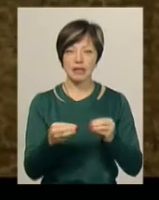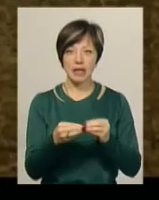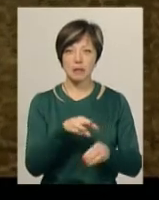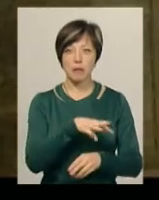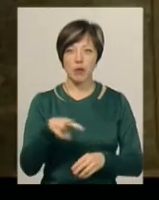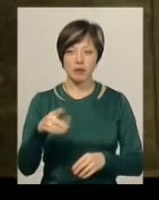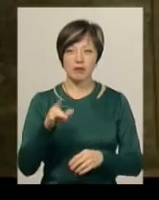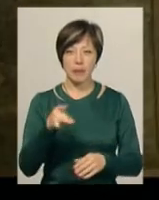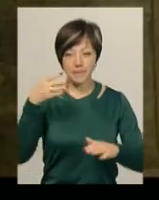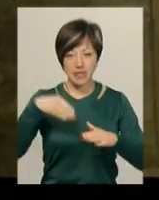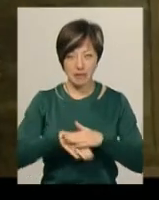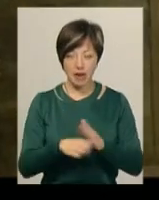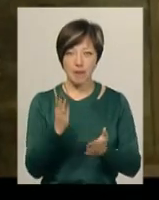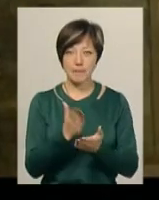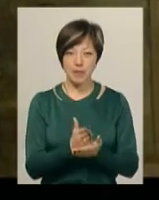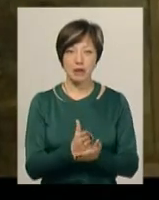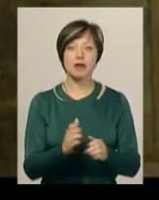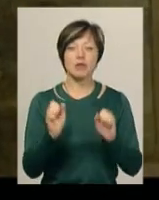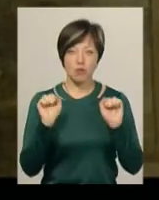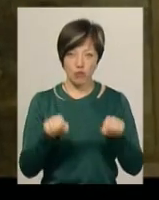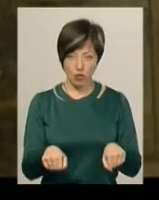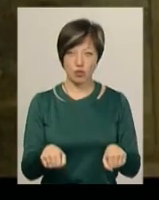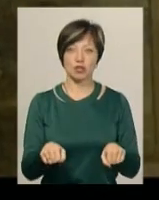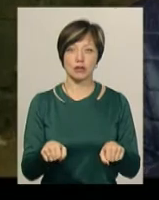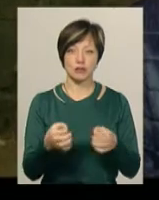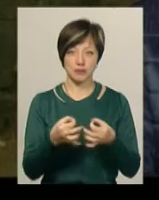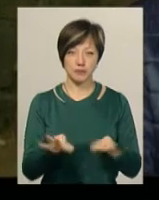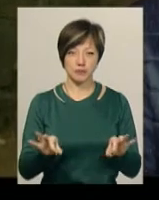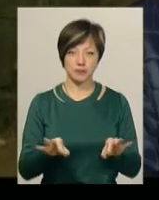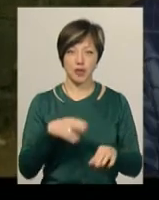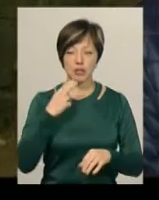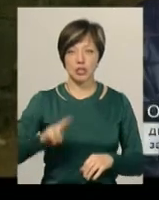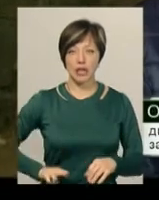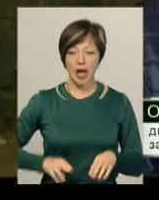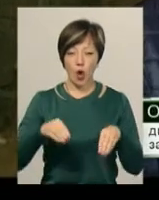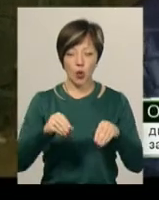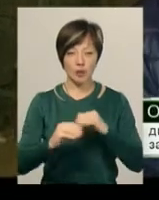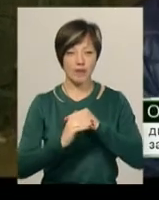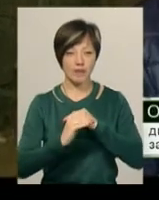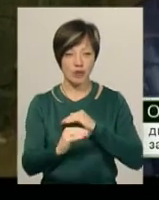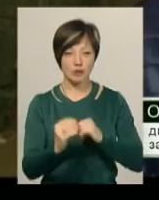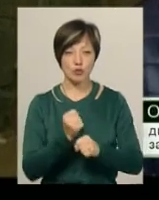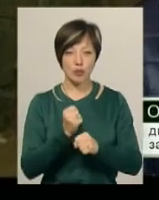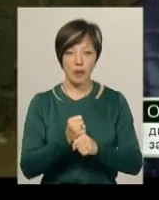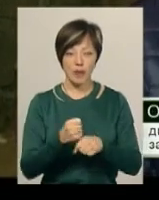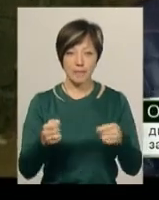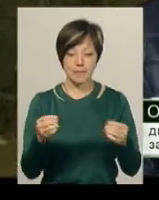гривень, підземелі перебувати безпечно, каже директор заповідника. Самий ґрунт тепер вирівняний, то зроблена підсипка, а всі